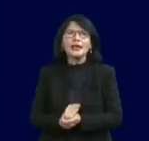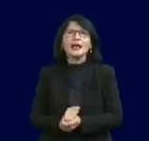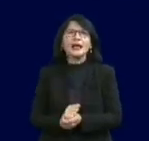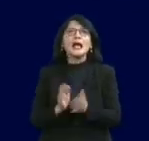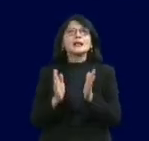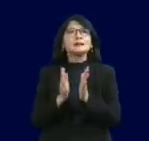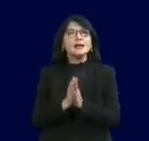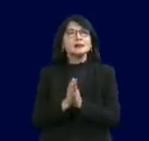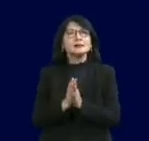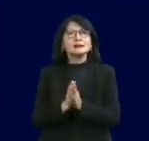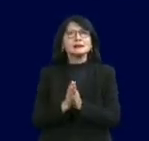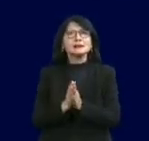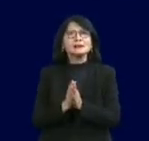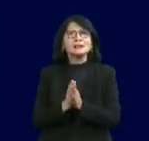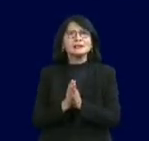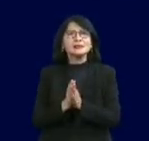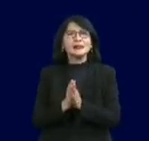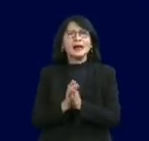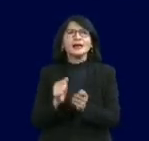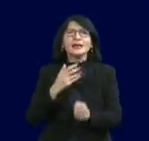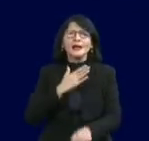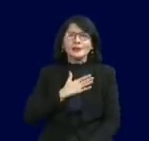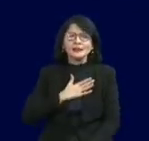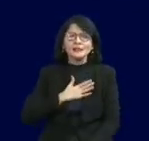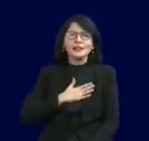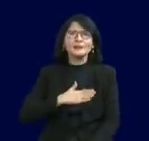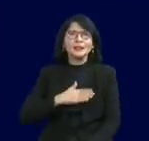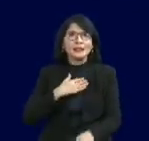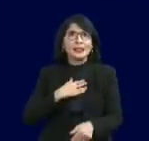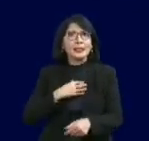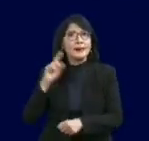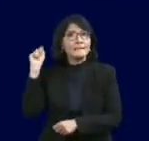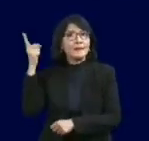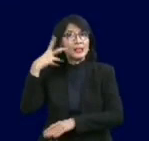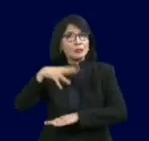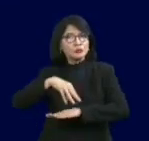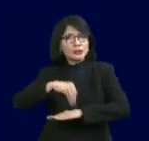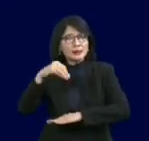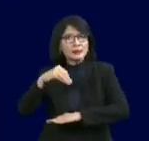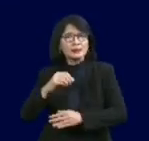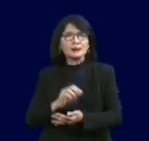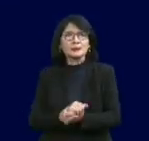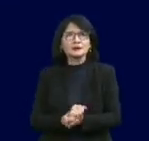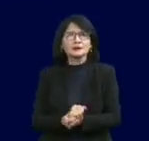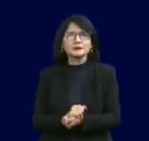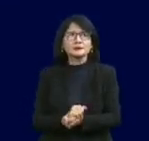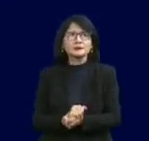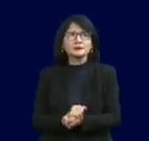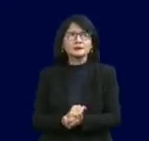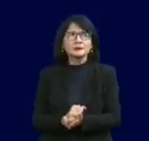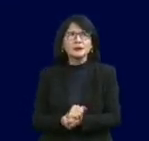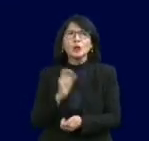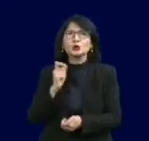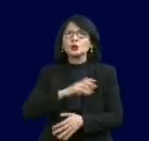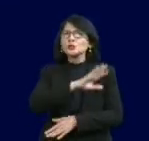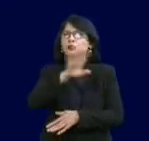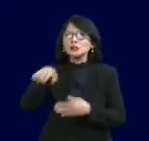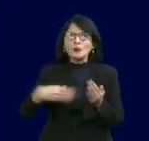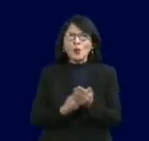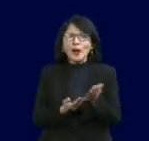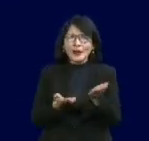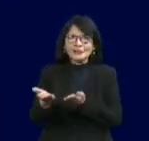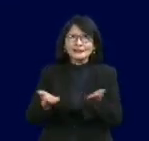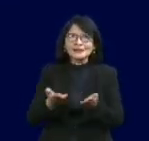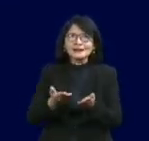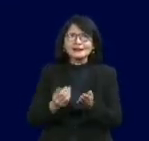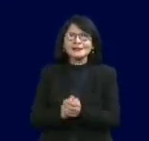juga keprihatinan dari pemerintah pusat untuk semua jasa guru-guru